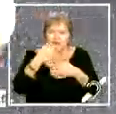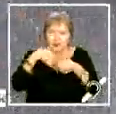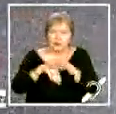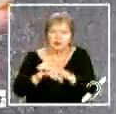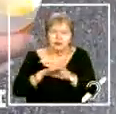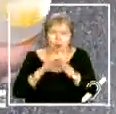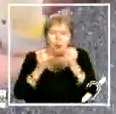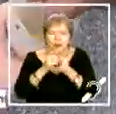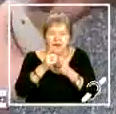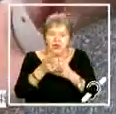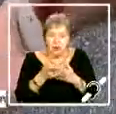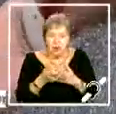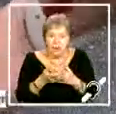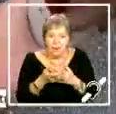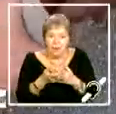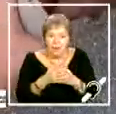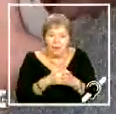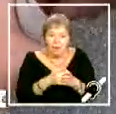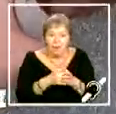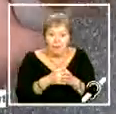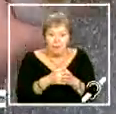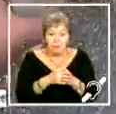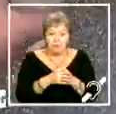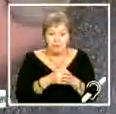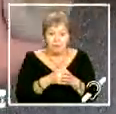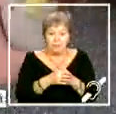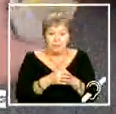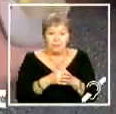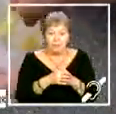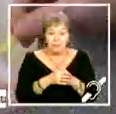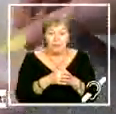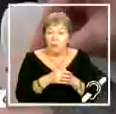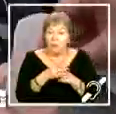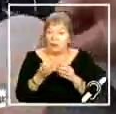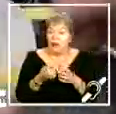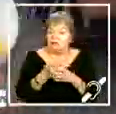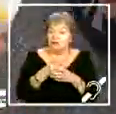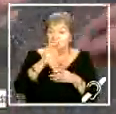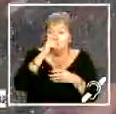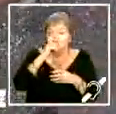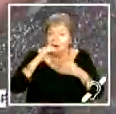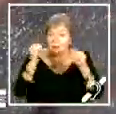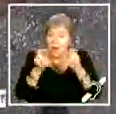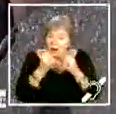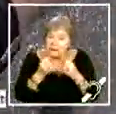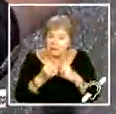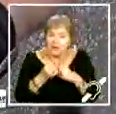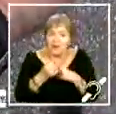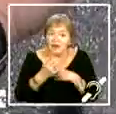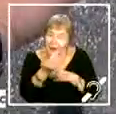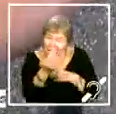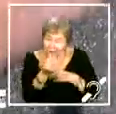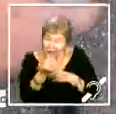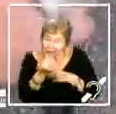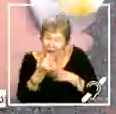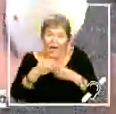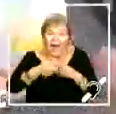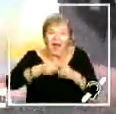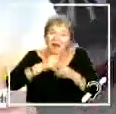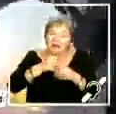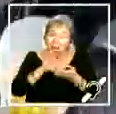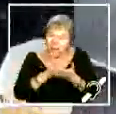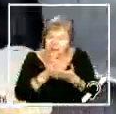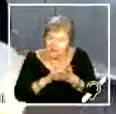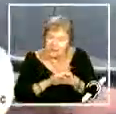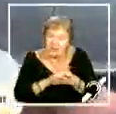observă în imaginile surprinse de camera corporală a agentului. Inițial, bărbatul a încercat să o tenteze cu niște cartofi prăjiți, ajutat și